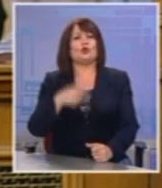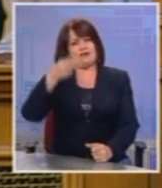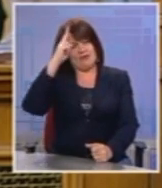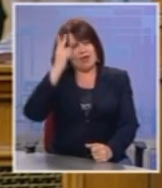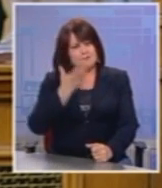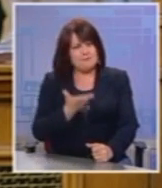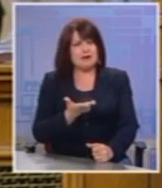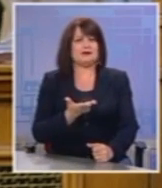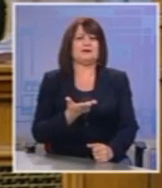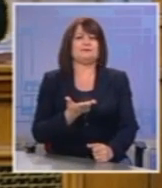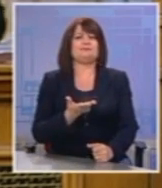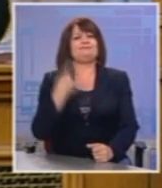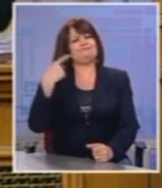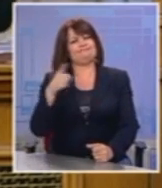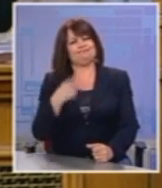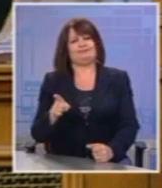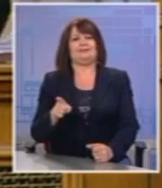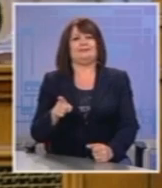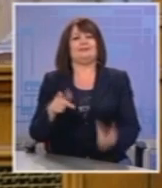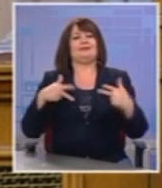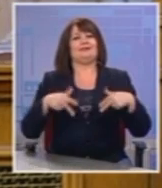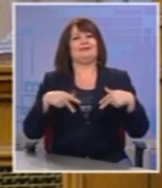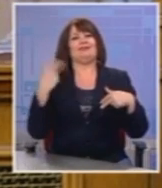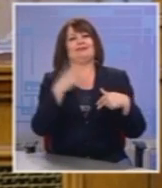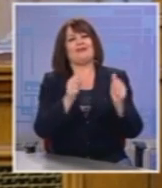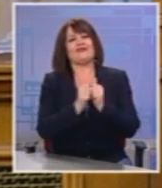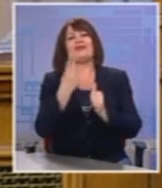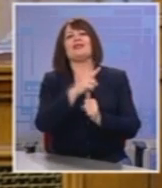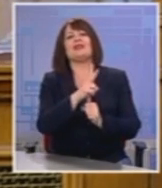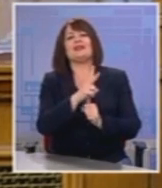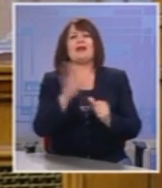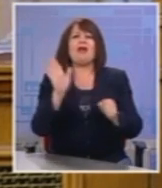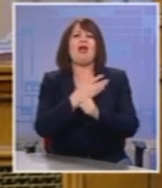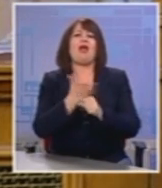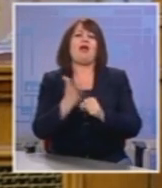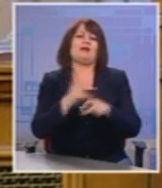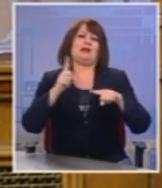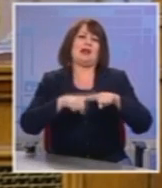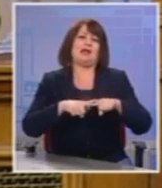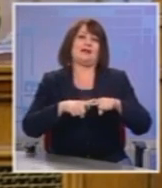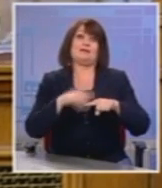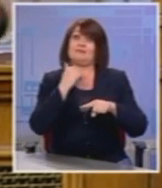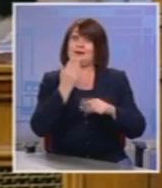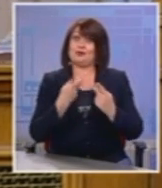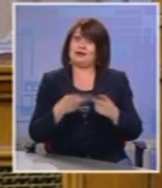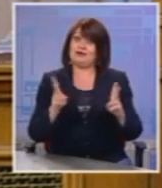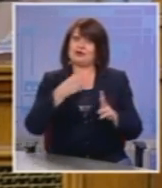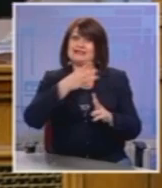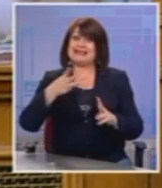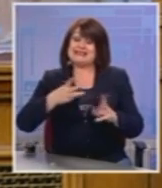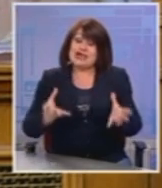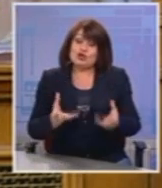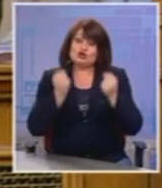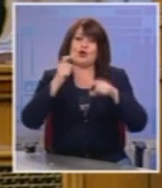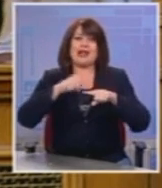γερμανία είναι διαφορετικές και οι δικοί τους φίλοι είναι αυτοί που κατέστρεψαν την ελλάδα οπότε δεν μπορούν να επιτρέψουν στο συριζα να σώσει την